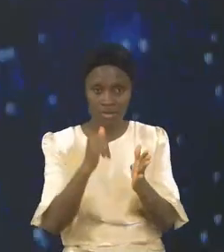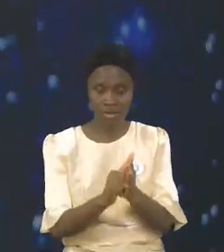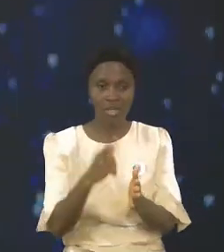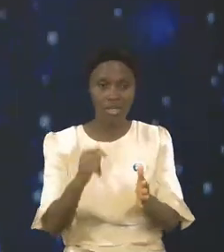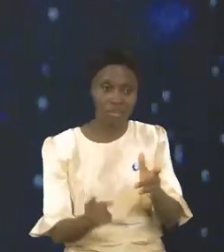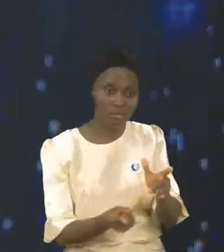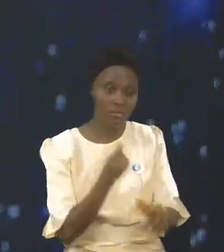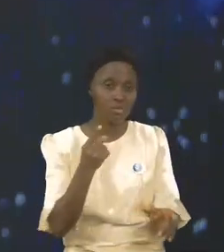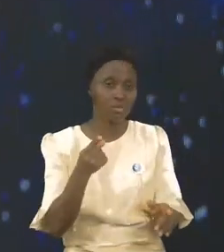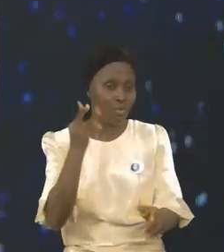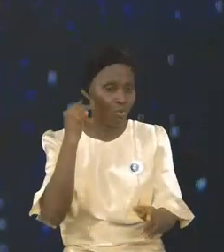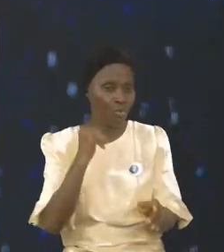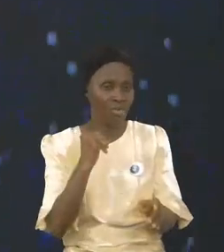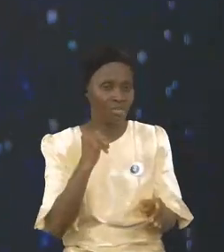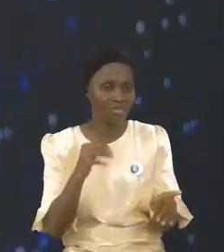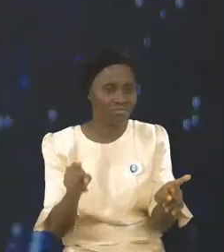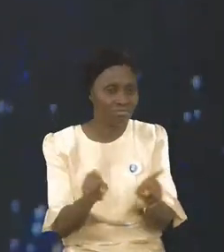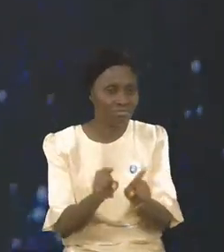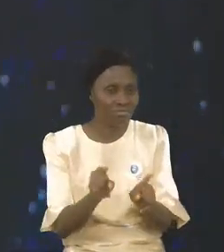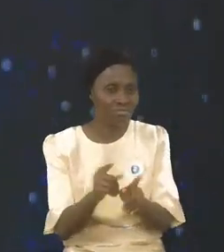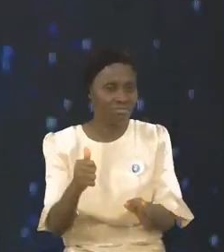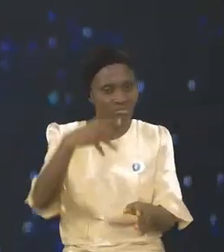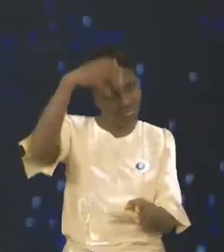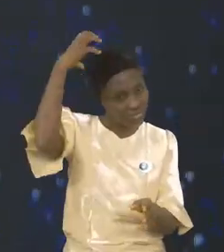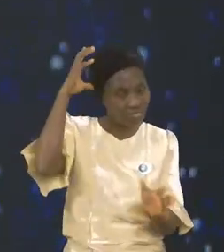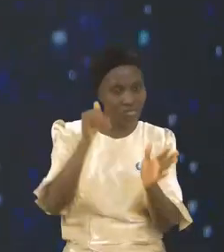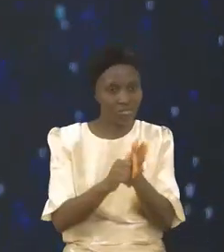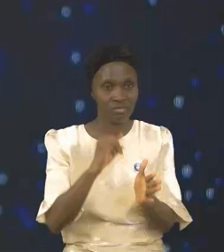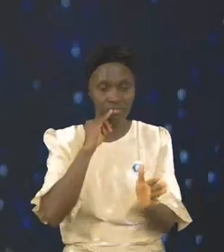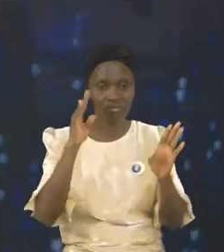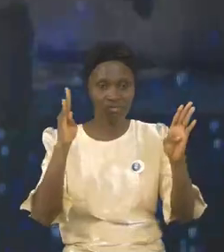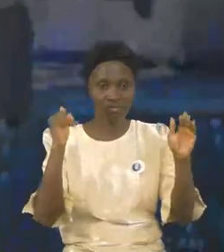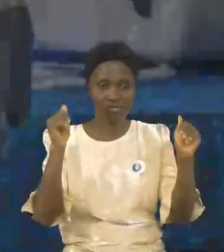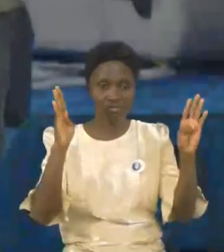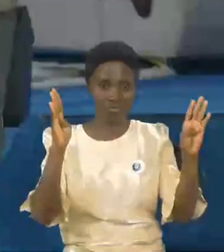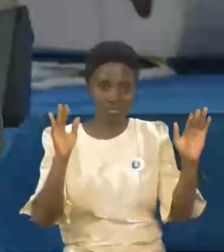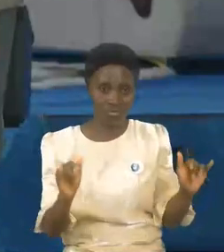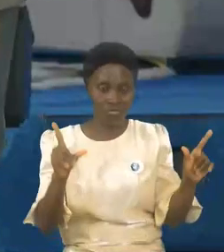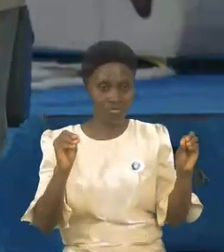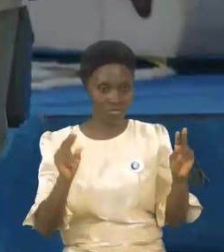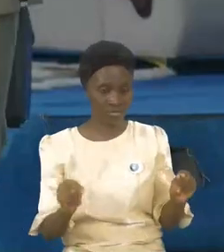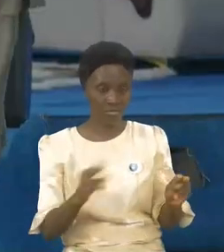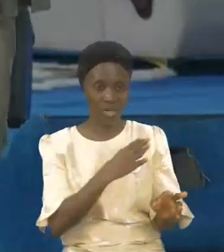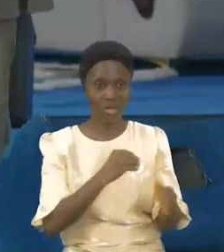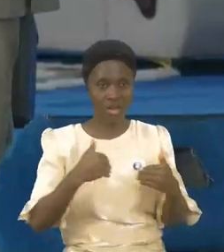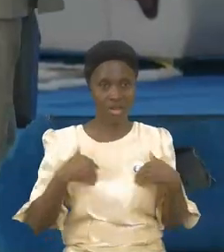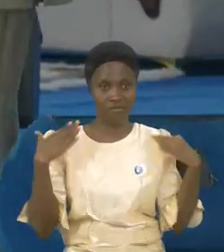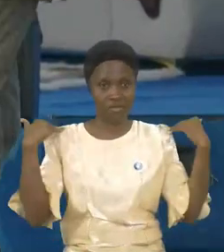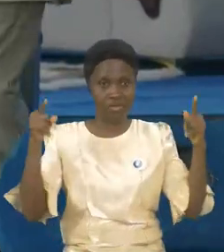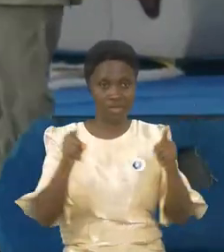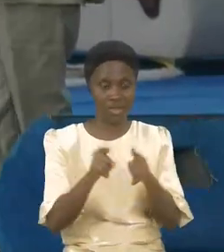Et le verset 4 nous dit, le premier était semblable à un lion, c'est